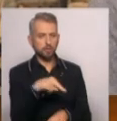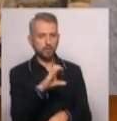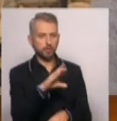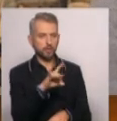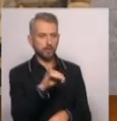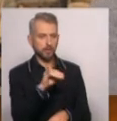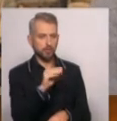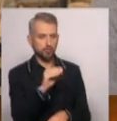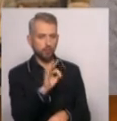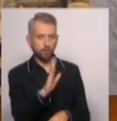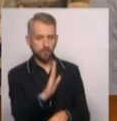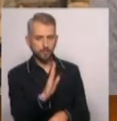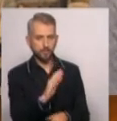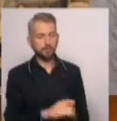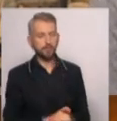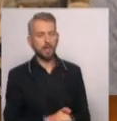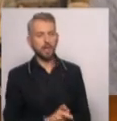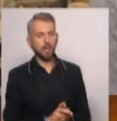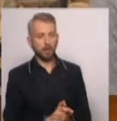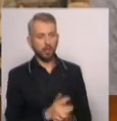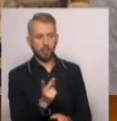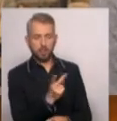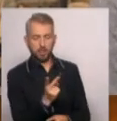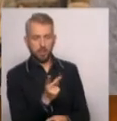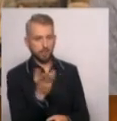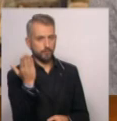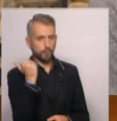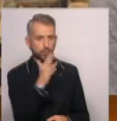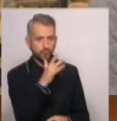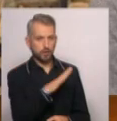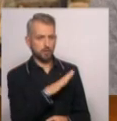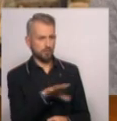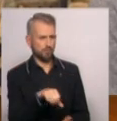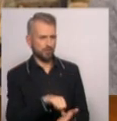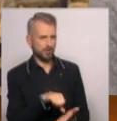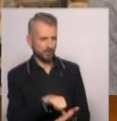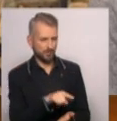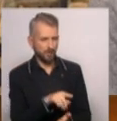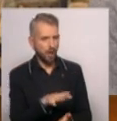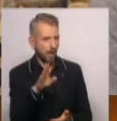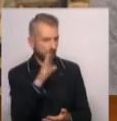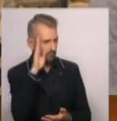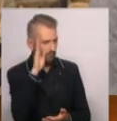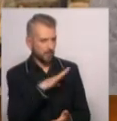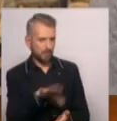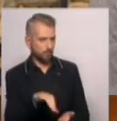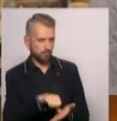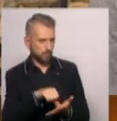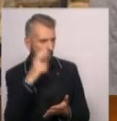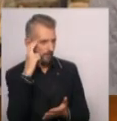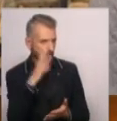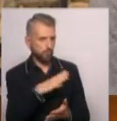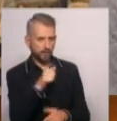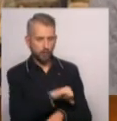Дмитро Стрижов, так. Да, Наталія, Дмитро в той час не був присутній в Києві, він перебував за кордоном. Коли